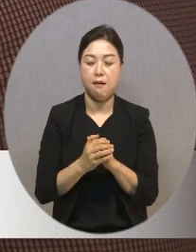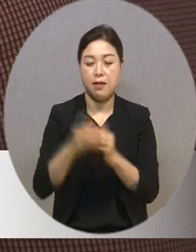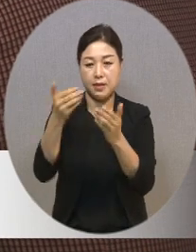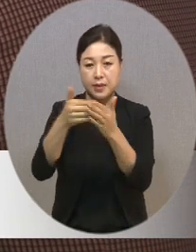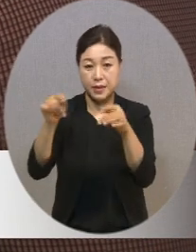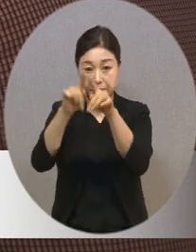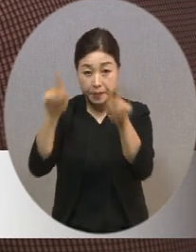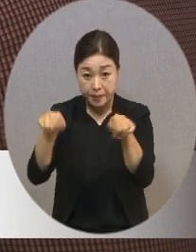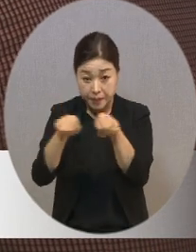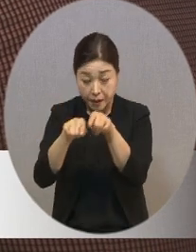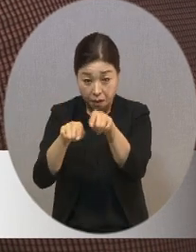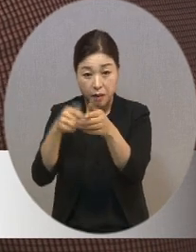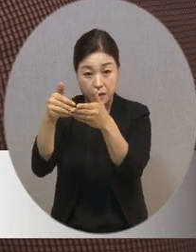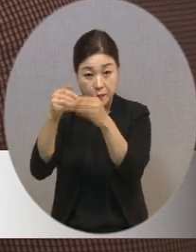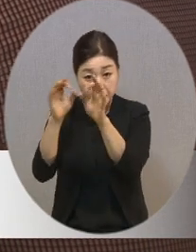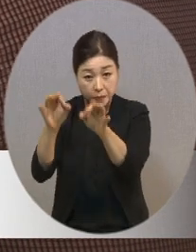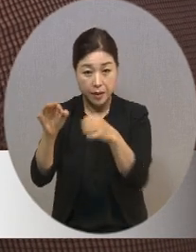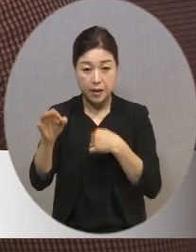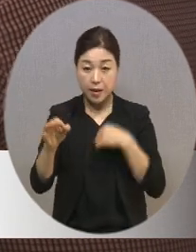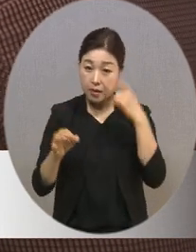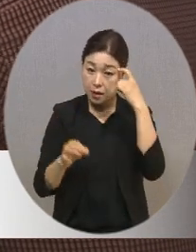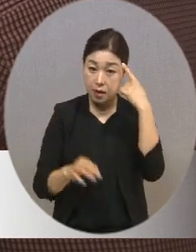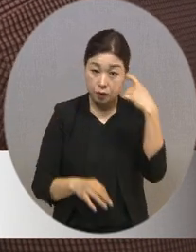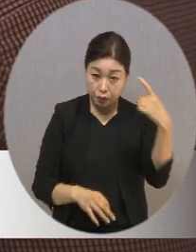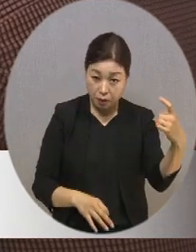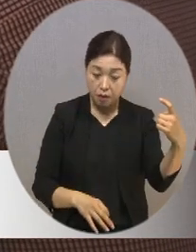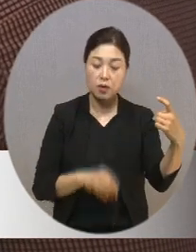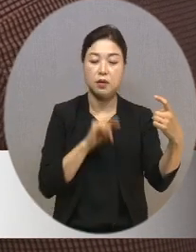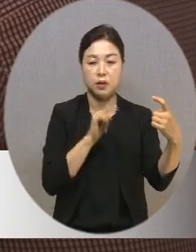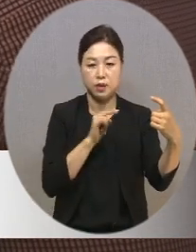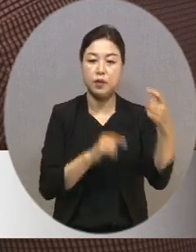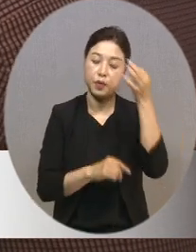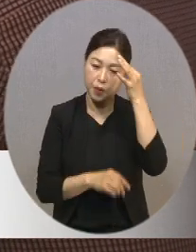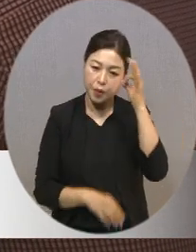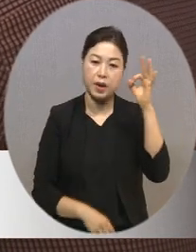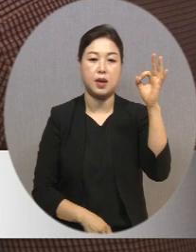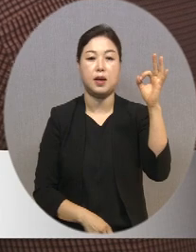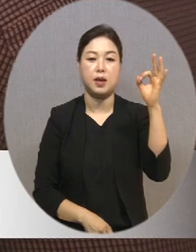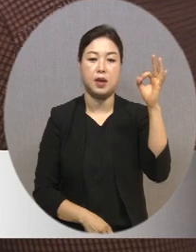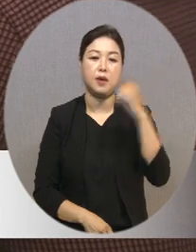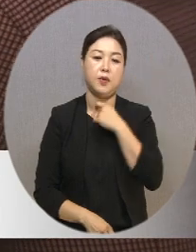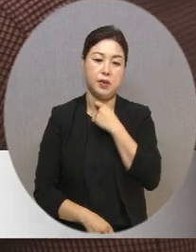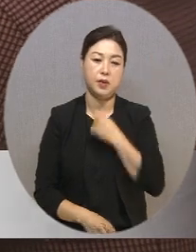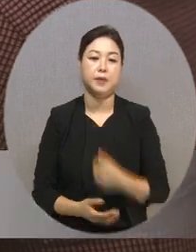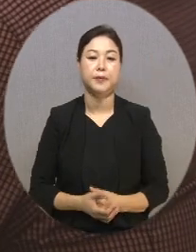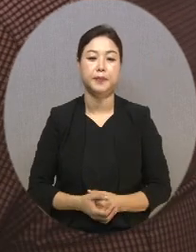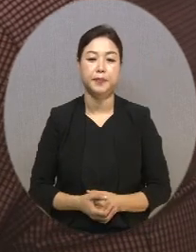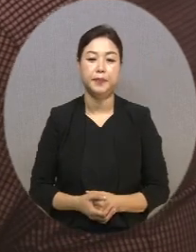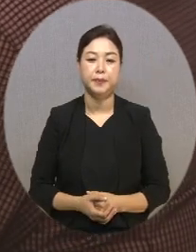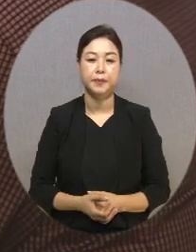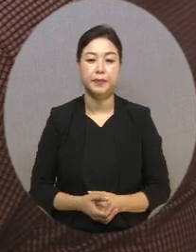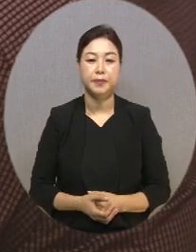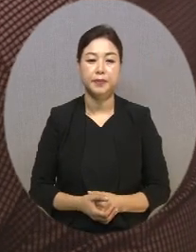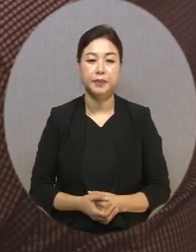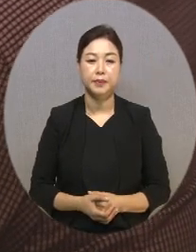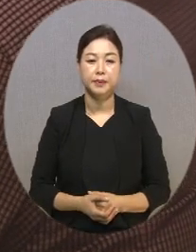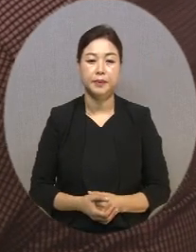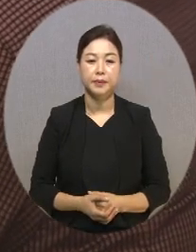생각과 그 다음에 추억 이런 것이 떠올렸으면 하는 바람이고